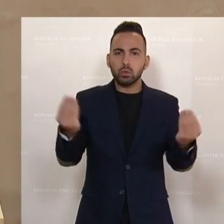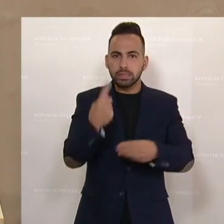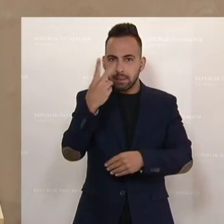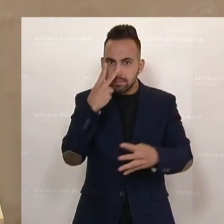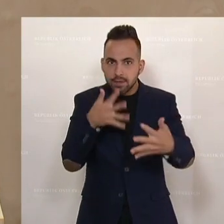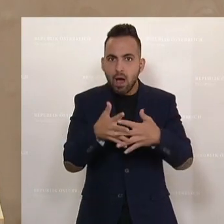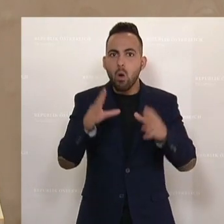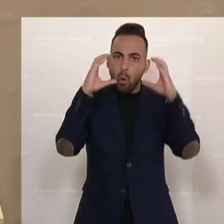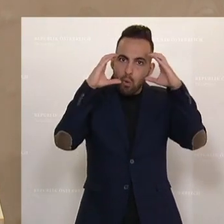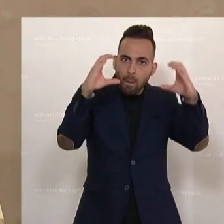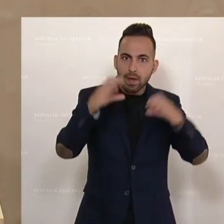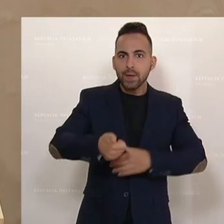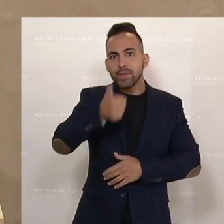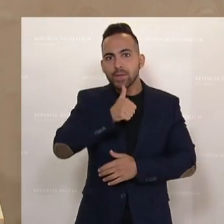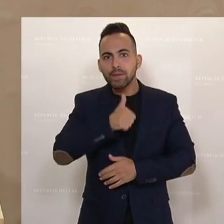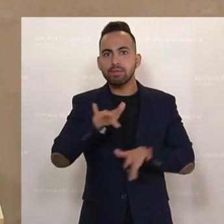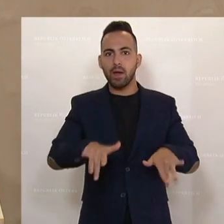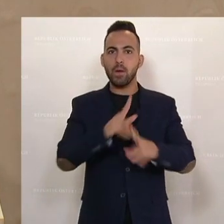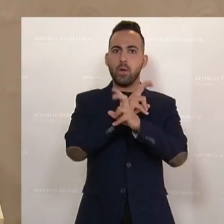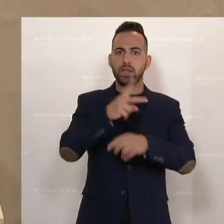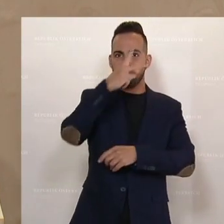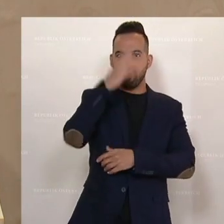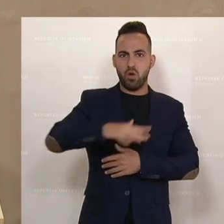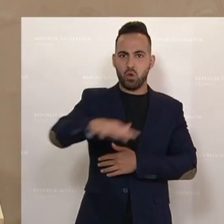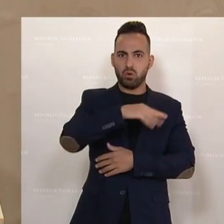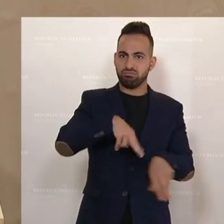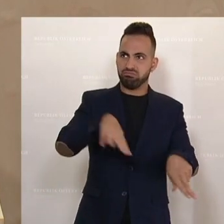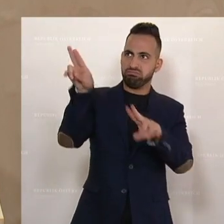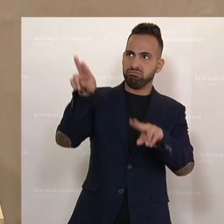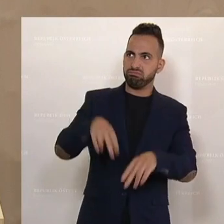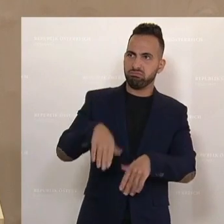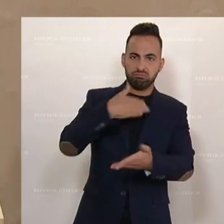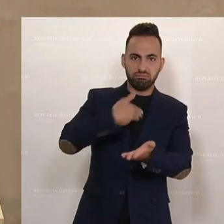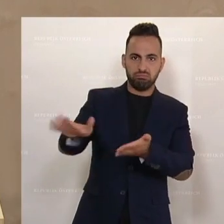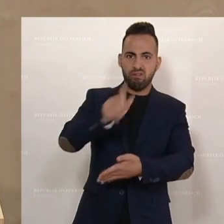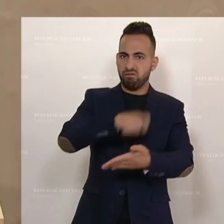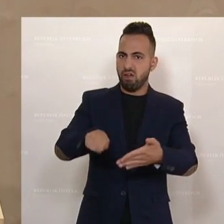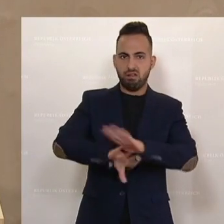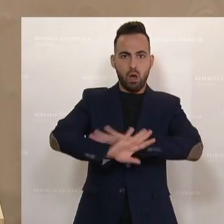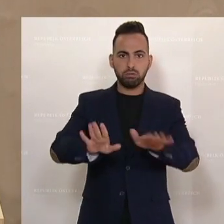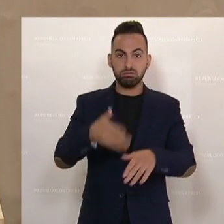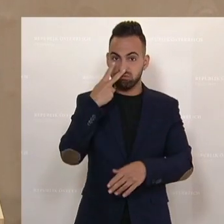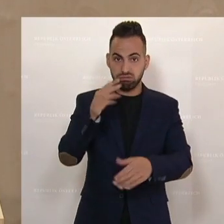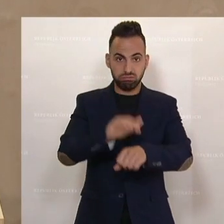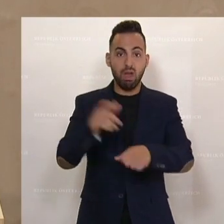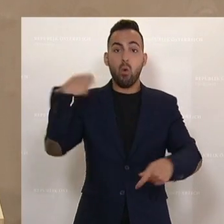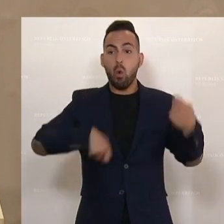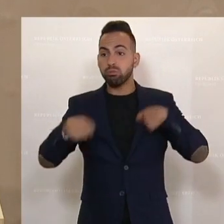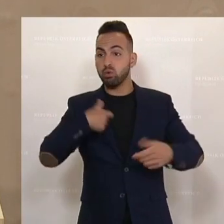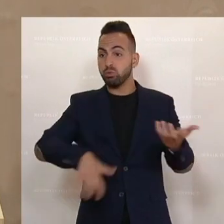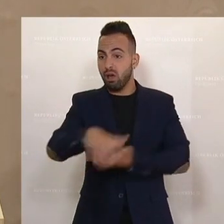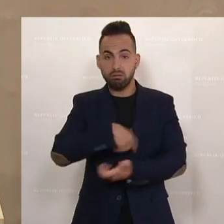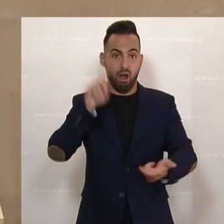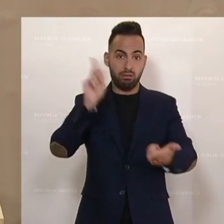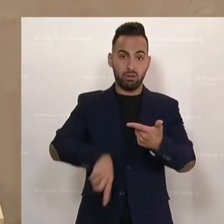die ÖVP und die Grünen von der österreichischen Bevölkerung nicht mehr wählbar sind, nach all den Korruptionsskandalen, nach